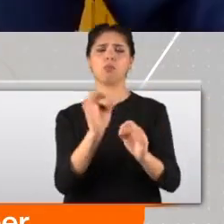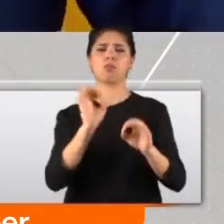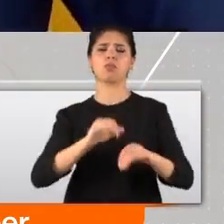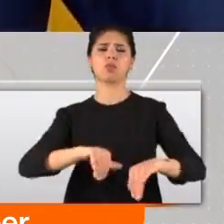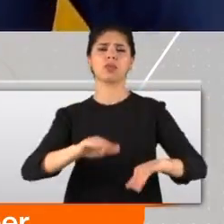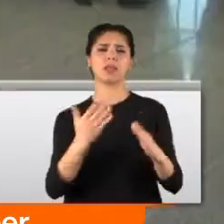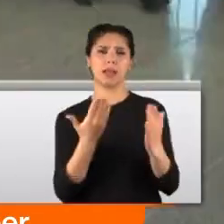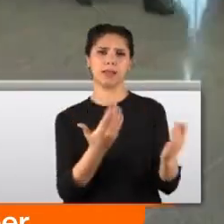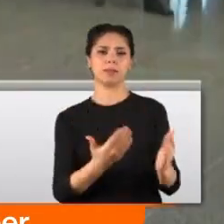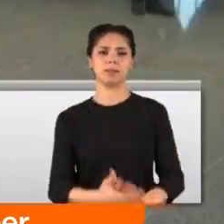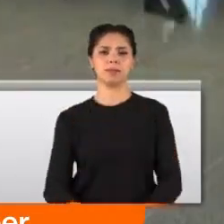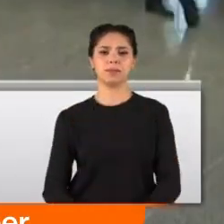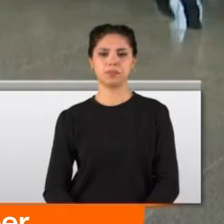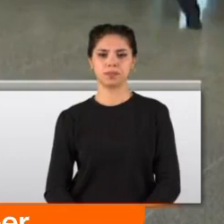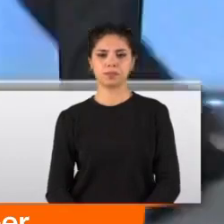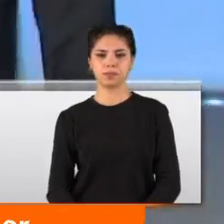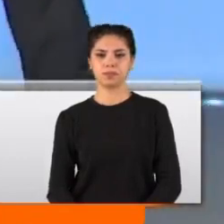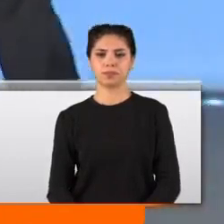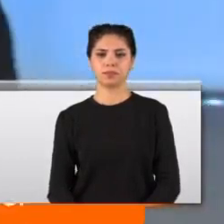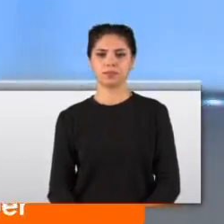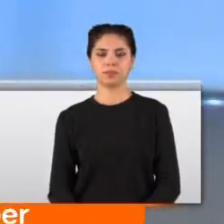olmaya müstahaktır.